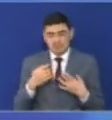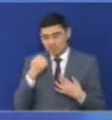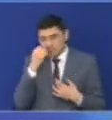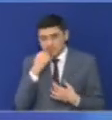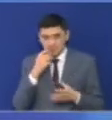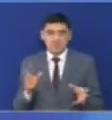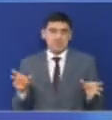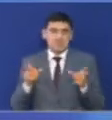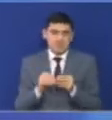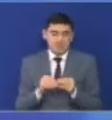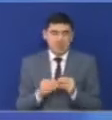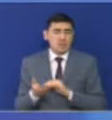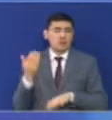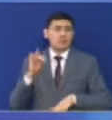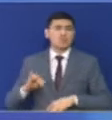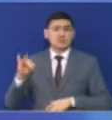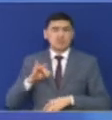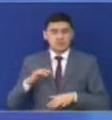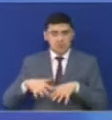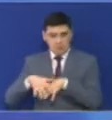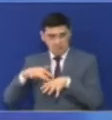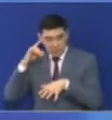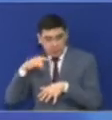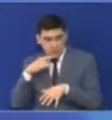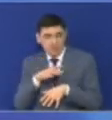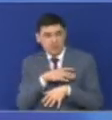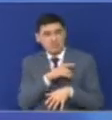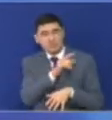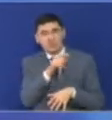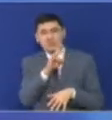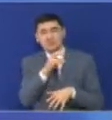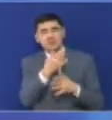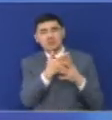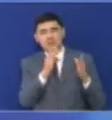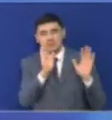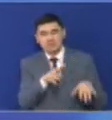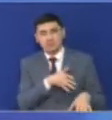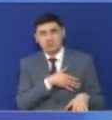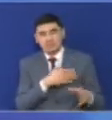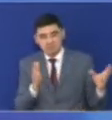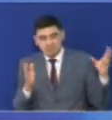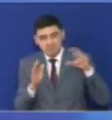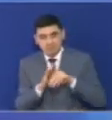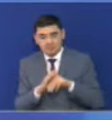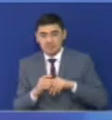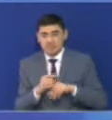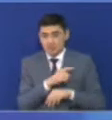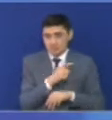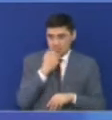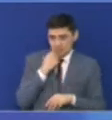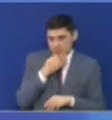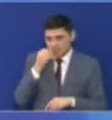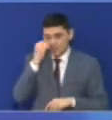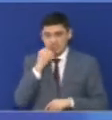разных народов с добротой и гостеприимством. В честь этой даты в городском дворце культуры состоялась концертная программа с участием